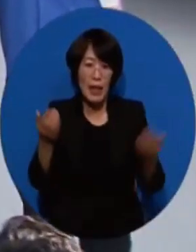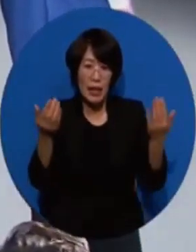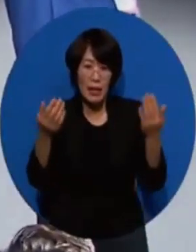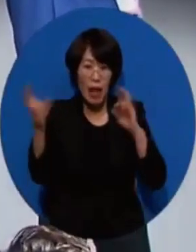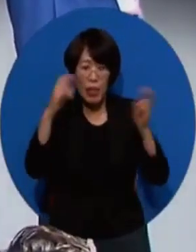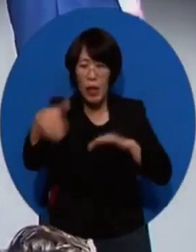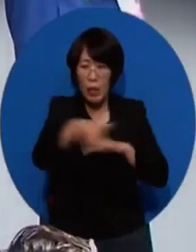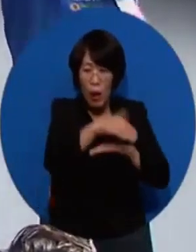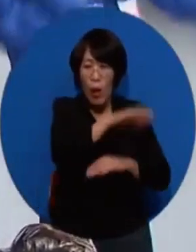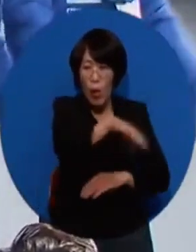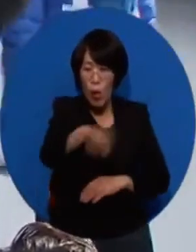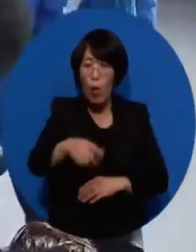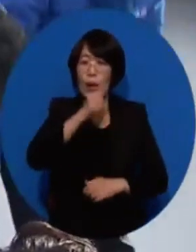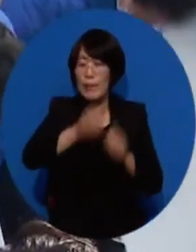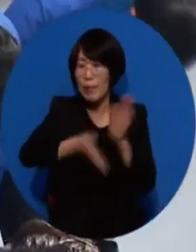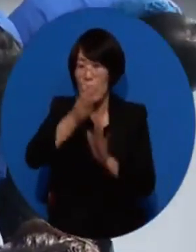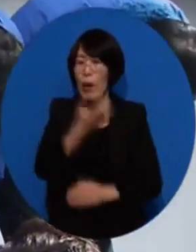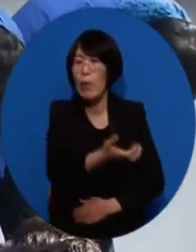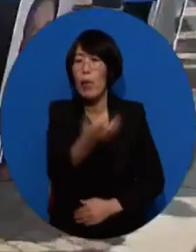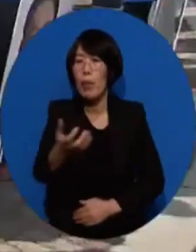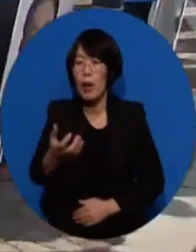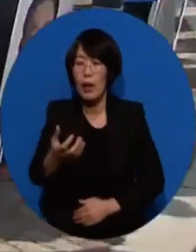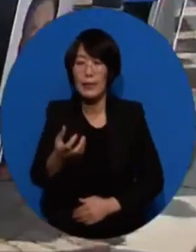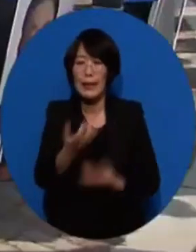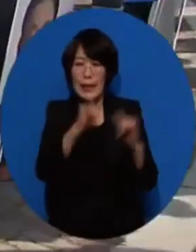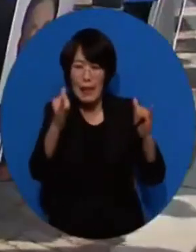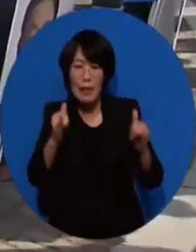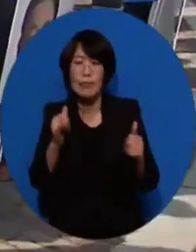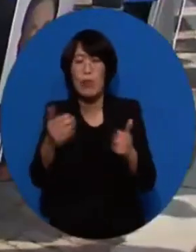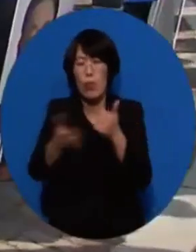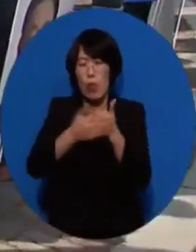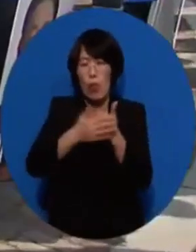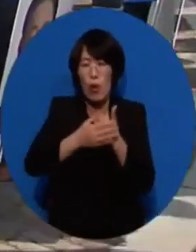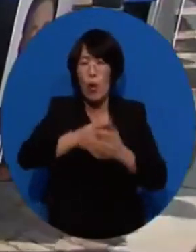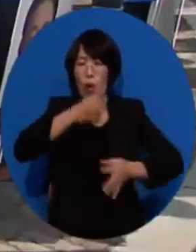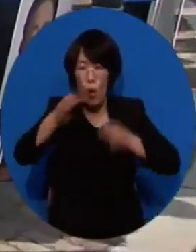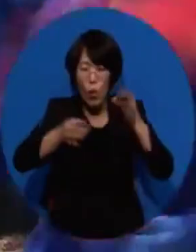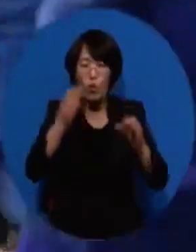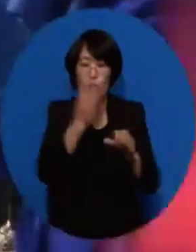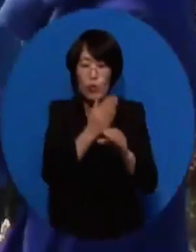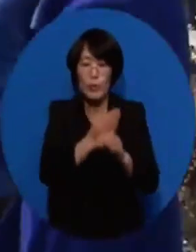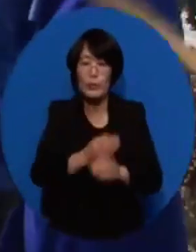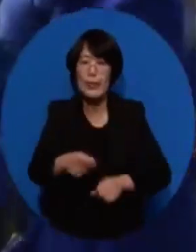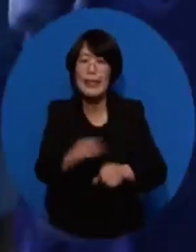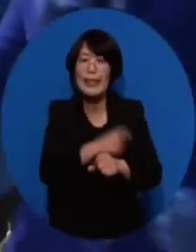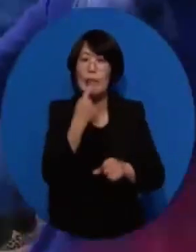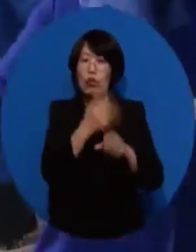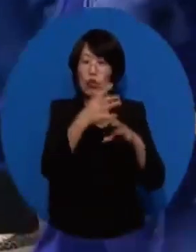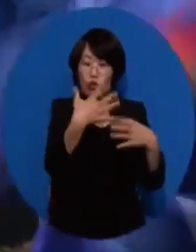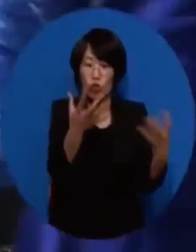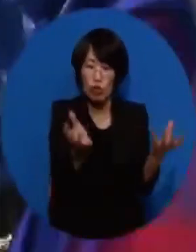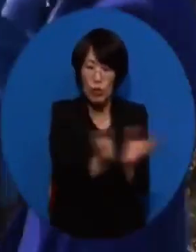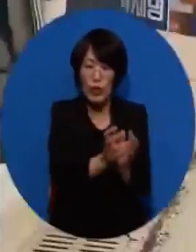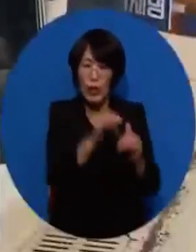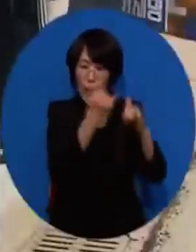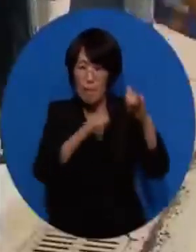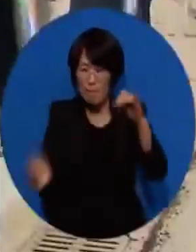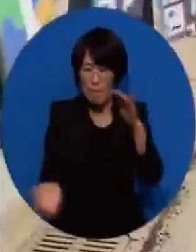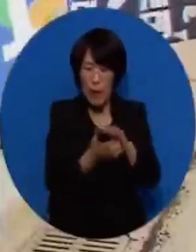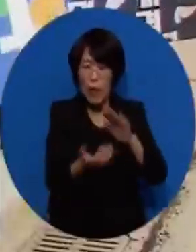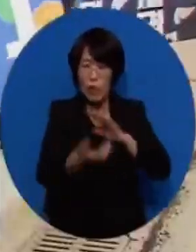물론 시내 곳곳을 돌아다니며 유권자들에게 지지를 호소했습니다. 특히 민주당은 역대